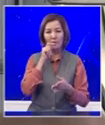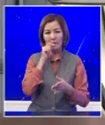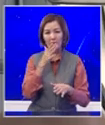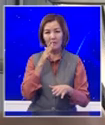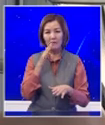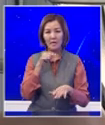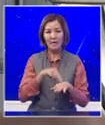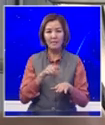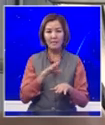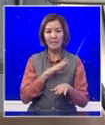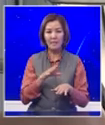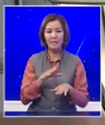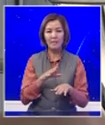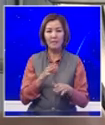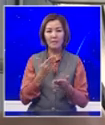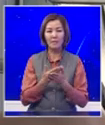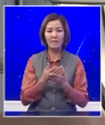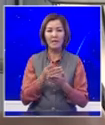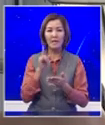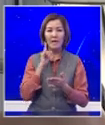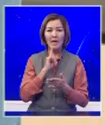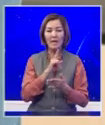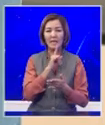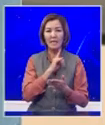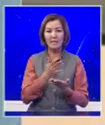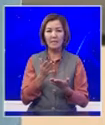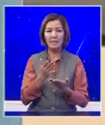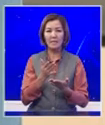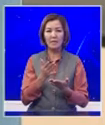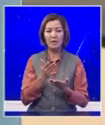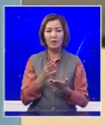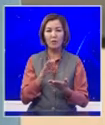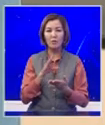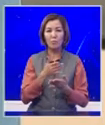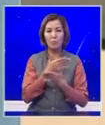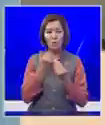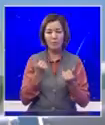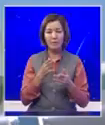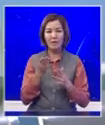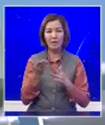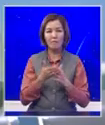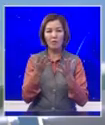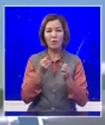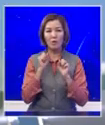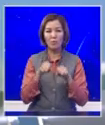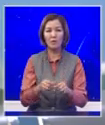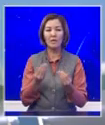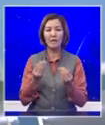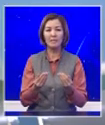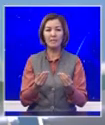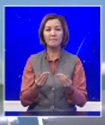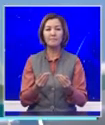әсер еткенде және әйелде жатыр түтікшесі болмаған жағдайда ғана квотаны алуға мүмкіндік бар. Көбінесе қазір